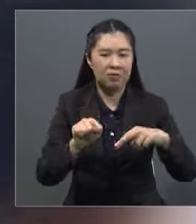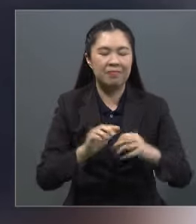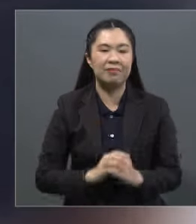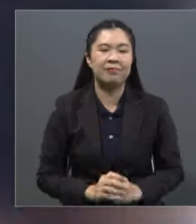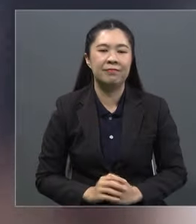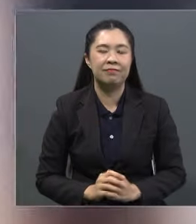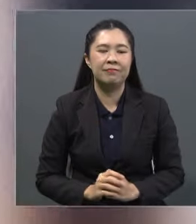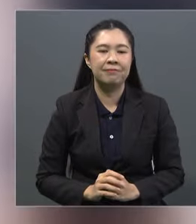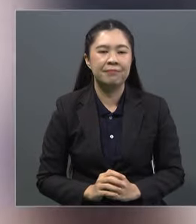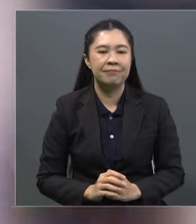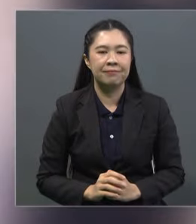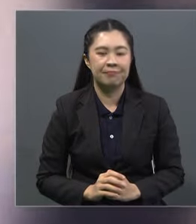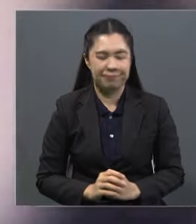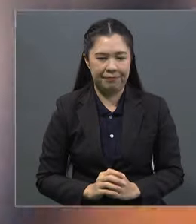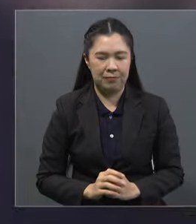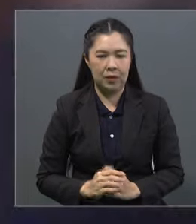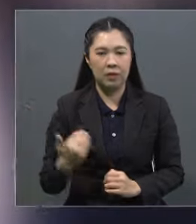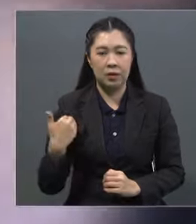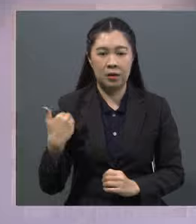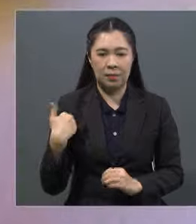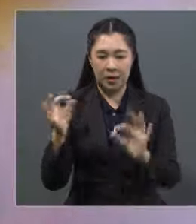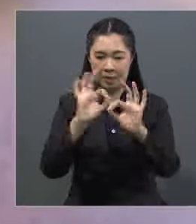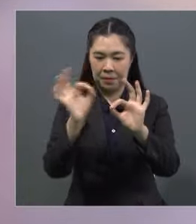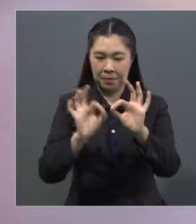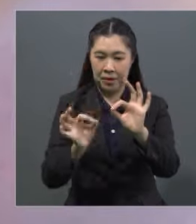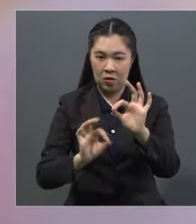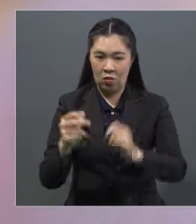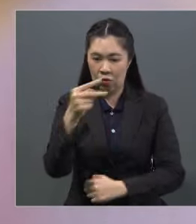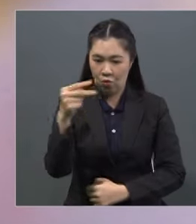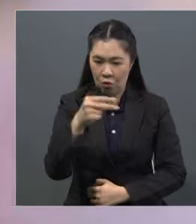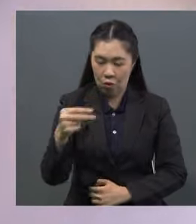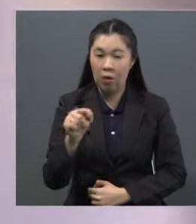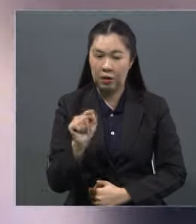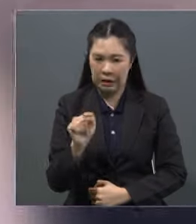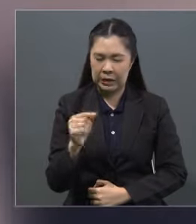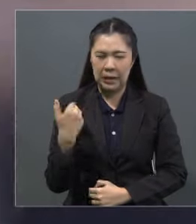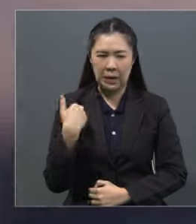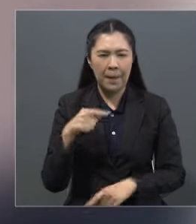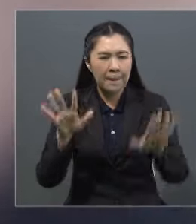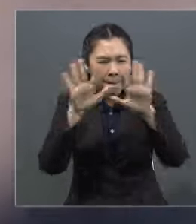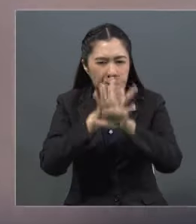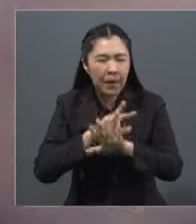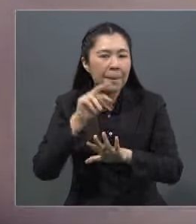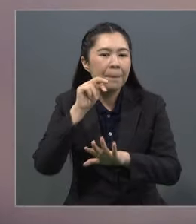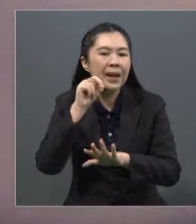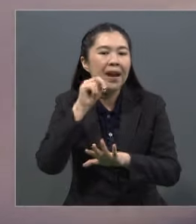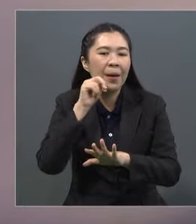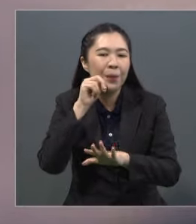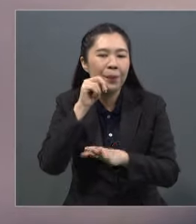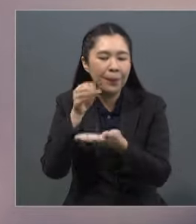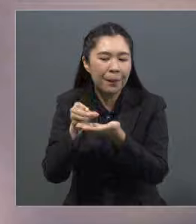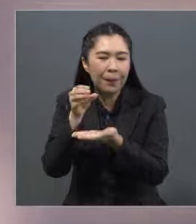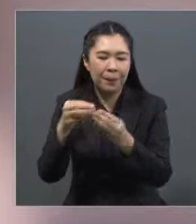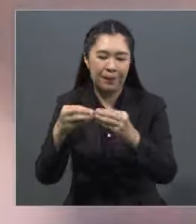ฉันก็ไปดูในแสดงความคิดเห็นใน TikTok อันนี้ที่เขาโพสต์ไปบางคนก็บอกว่าอันนี้มันเป็นลักษณะของพอร์ตมันเป็นน้ำยาของบุหรี่ไฟฟ้าและจริ